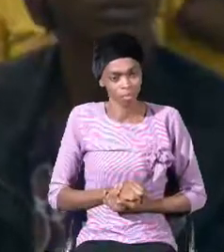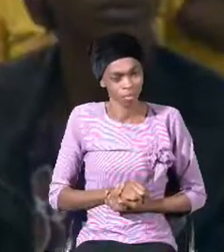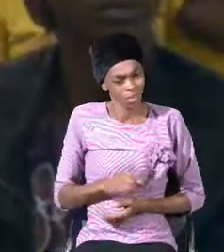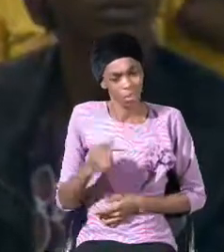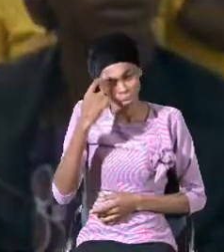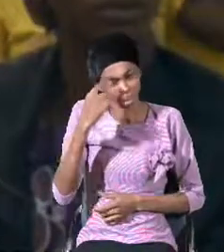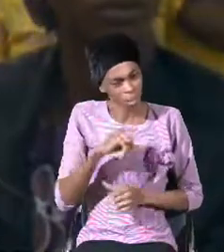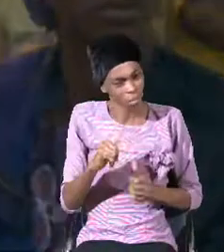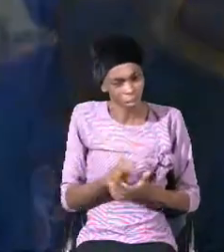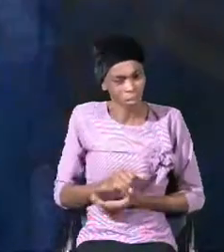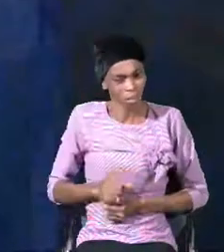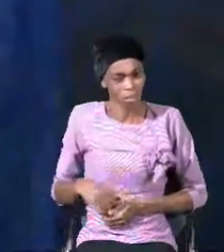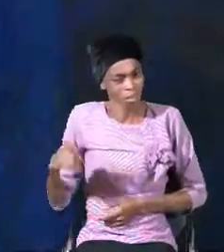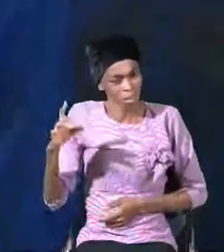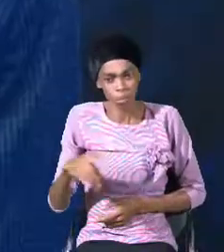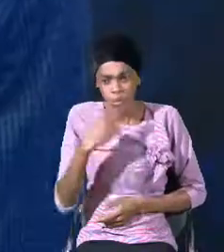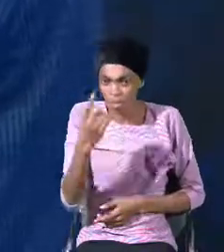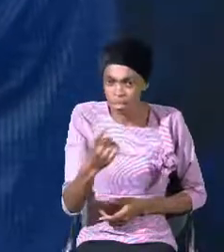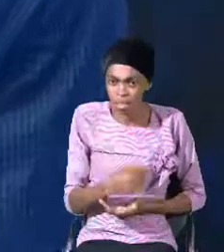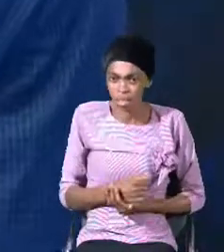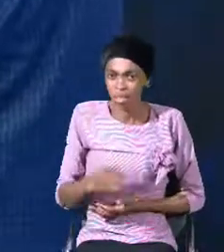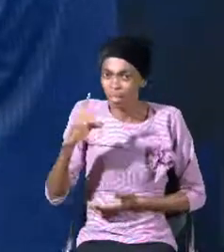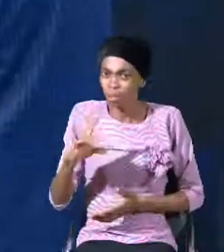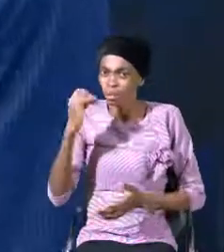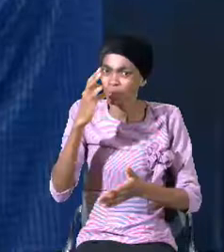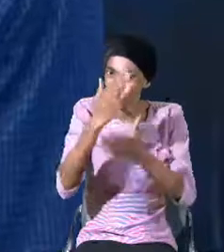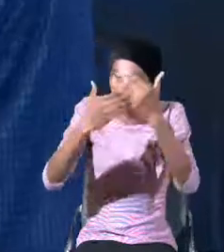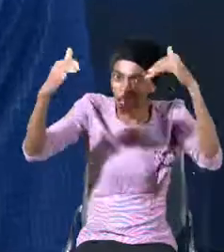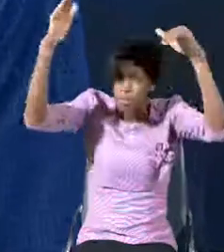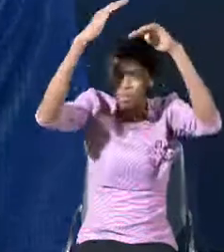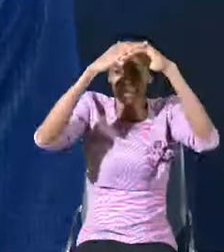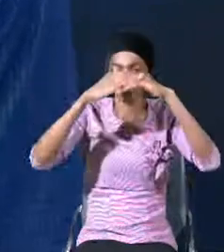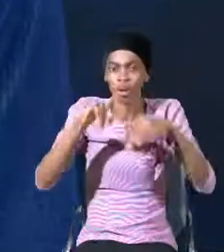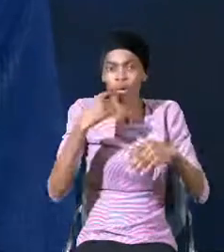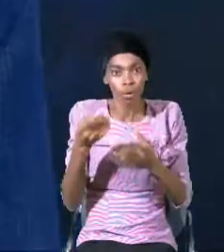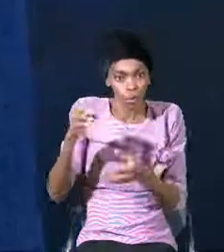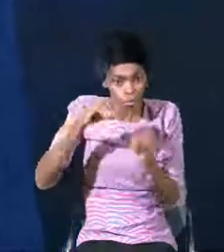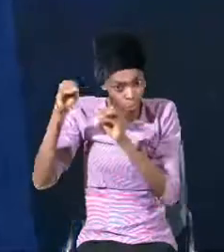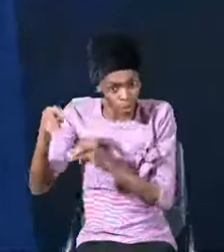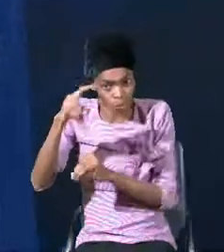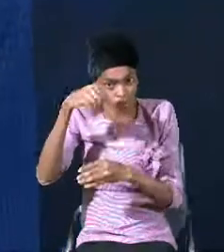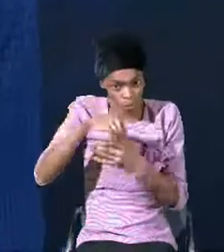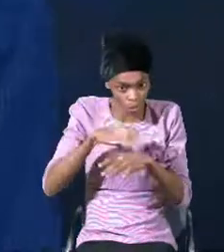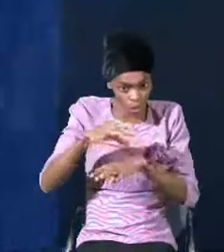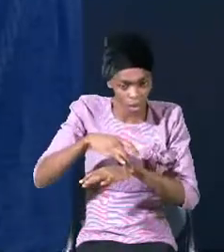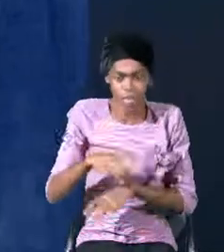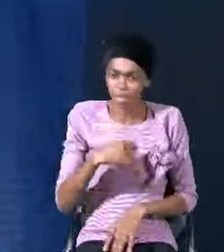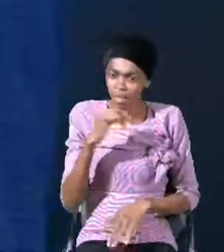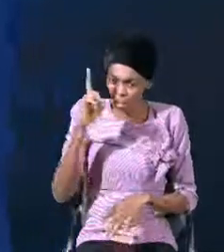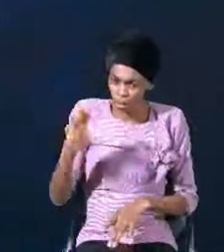Il n'avait pas pensé à ça, mais Dieu lui dit. Le Dieu du ciel, qui l'a mis sur la terre, mais Dieu lui